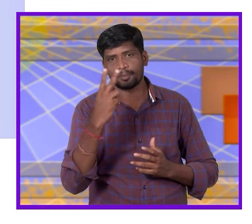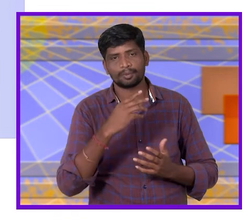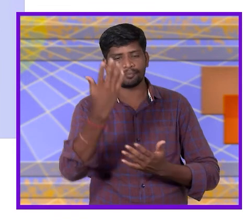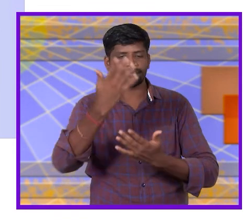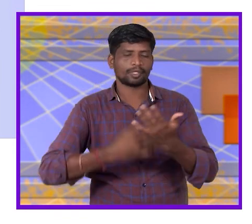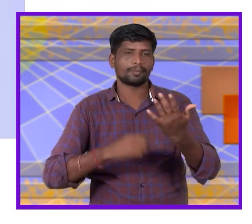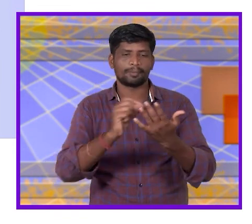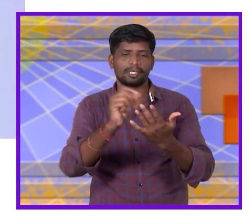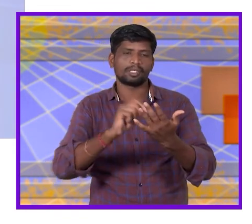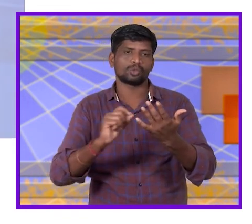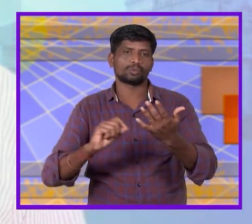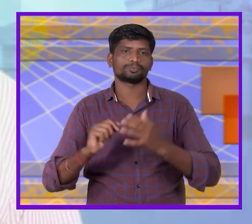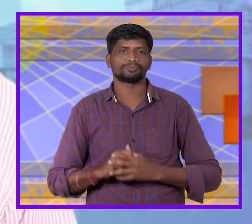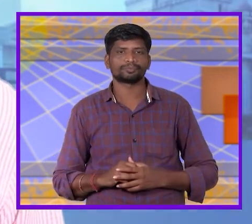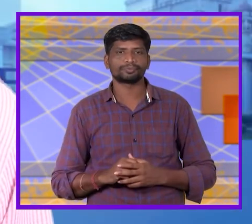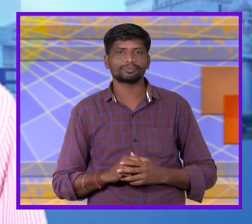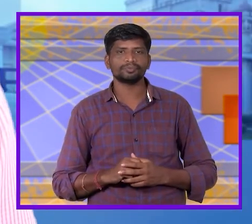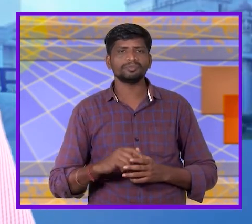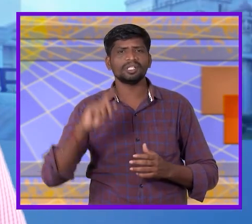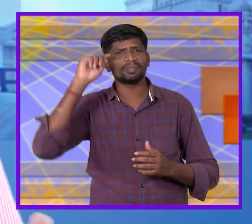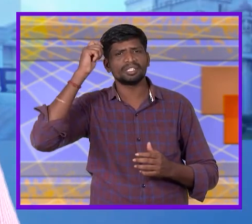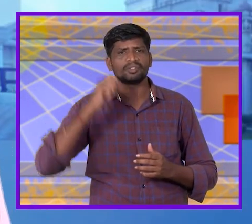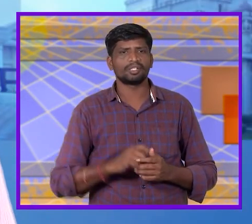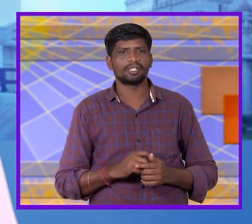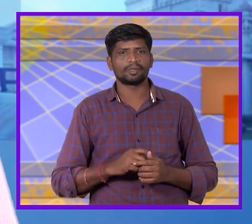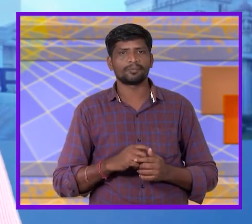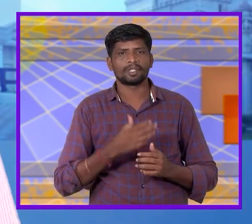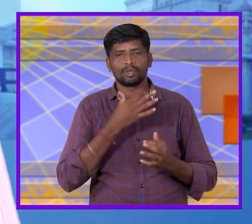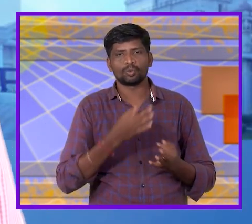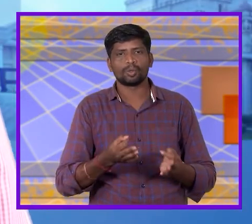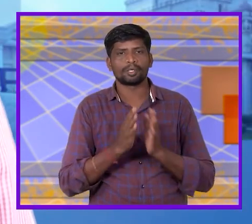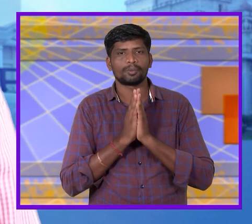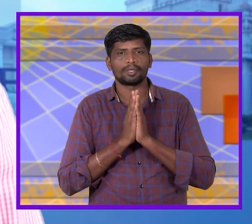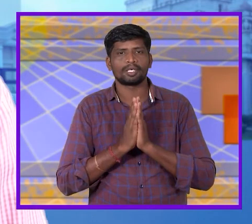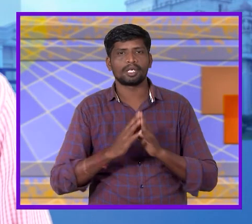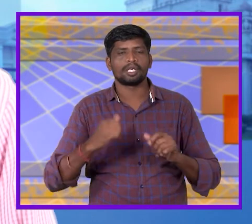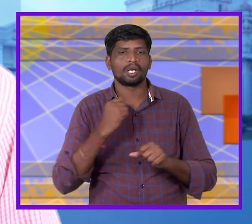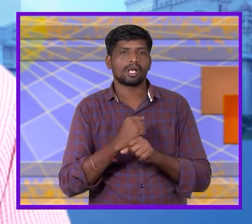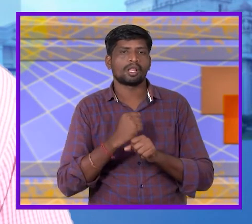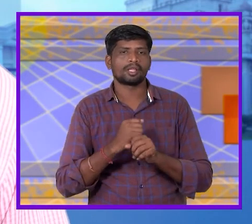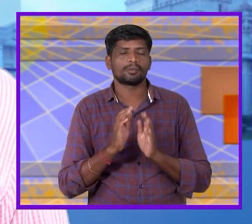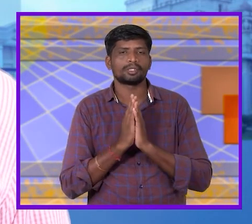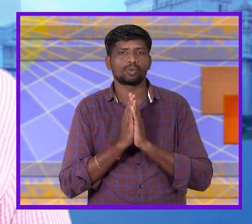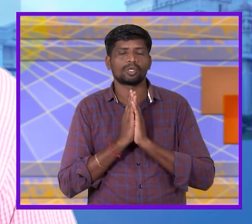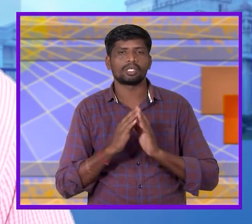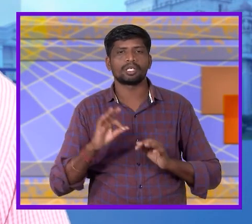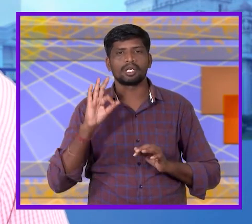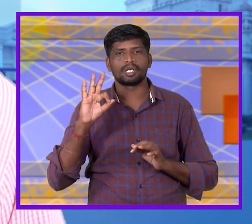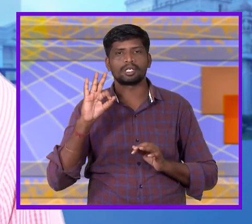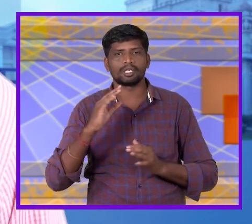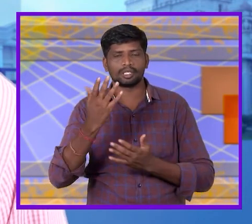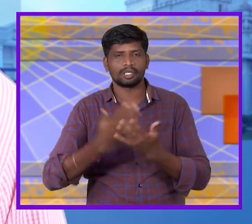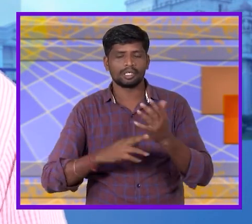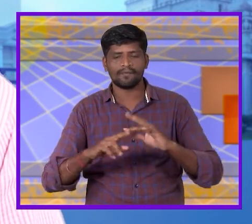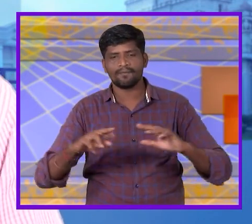என்ன செய்யணும் அப்படின்னா அதை பற்றி நம்ம எழுதணும். இப்போ திருநெல்வேலியில் சுவாமி நெல்லையப்பர் கோயில், காந்திமதி அம்மன் திருக்கோவில் இருக்குது, அதனுடைய பெருமைகள், குறுக்குத்துறை